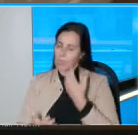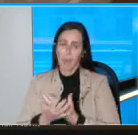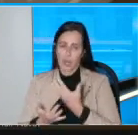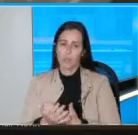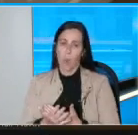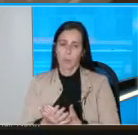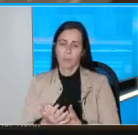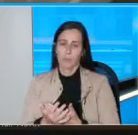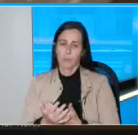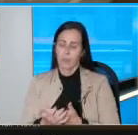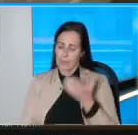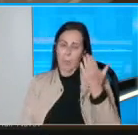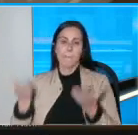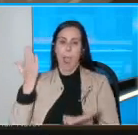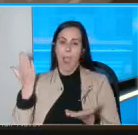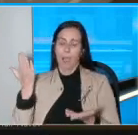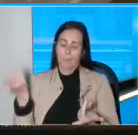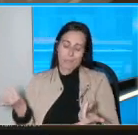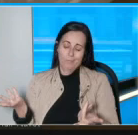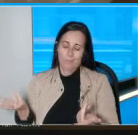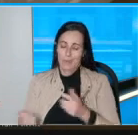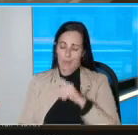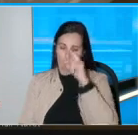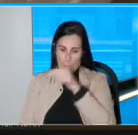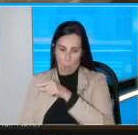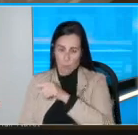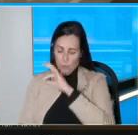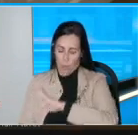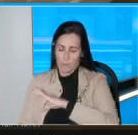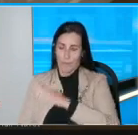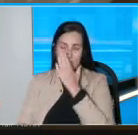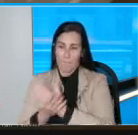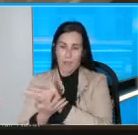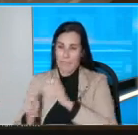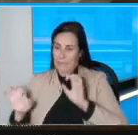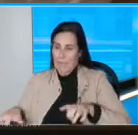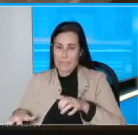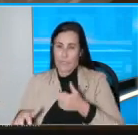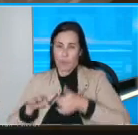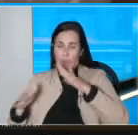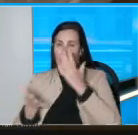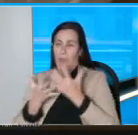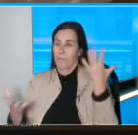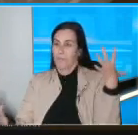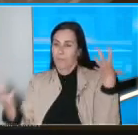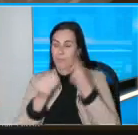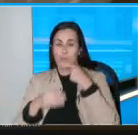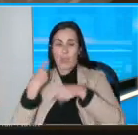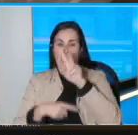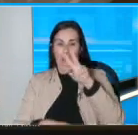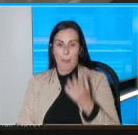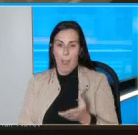בחשבון את הפערים בין השניים. בכל זאת, הנשיא פוטין נמצא בשלטון, אם כנשיא ואם כראש ממשלה, כבר משנת 2000,